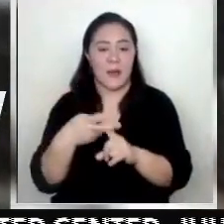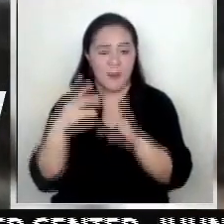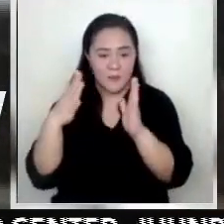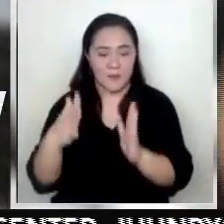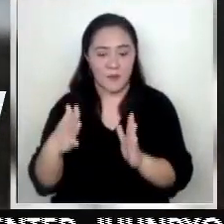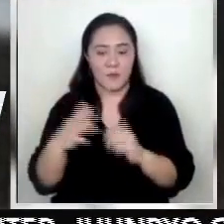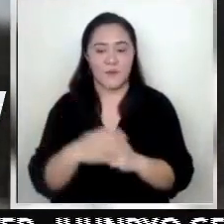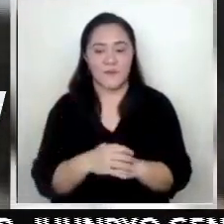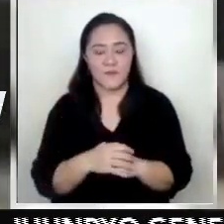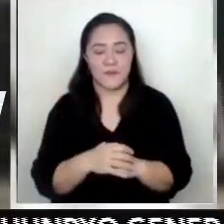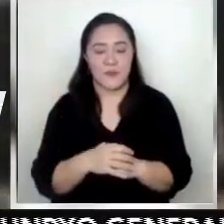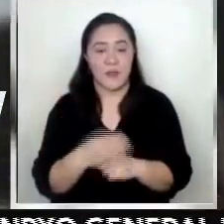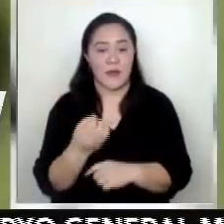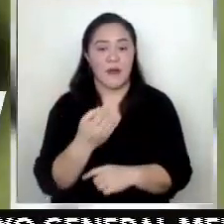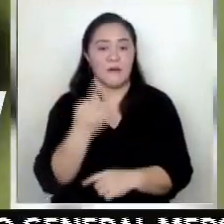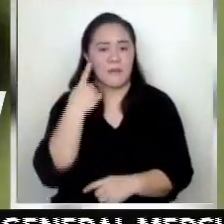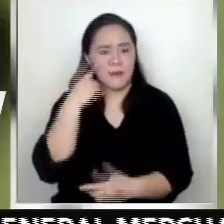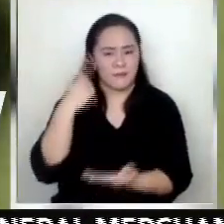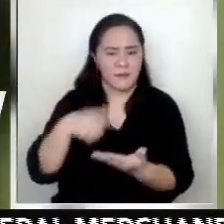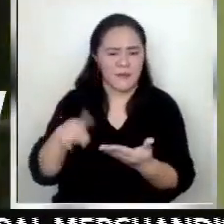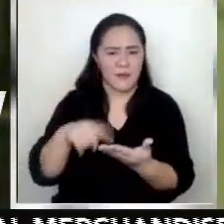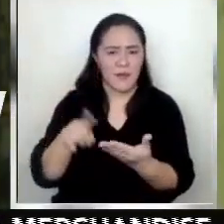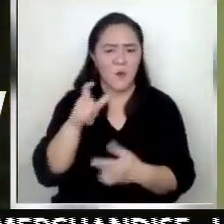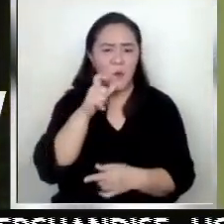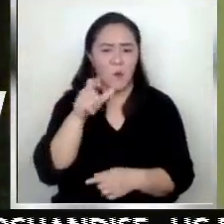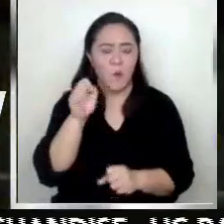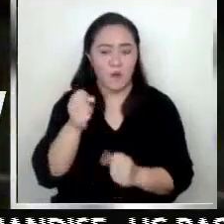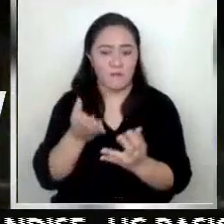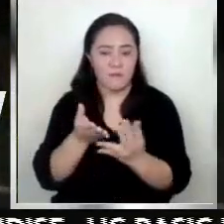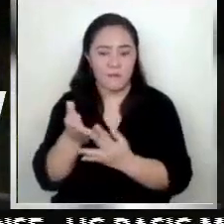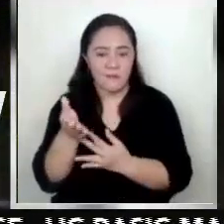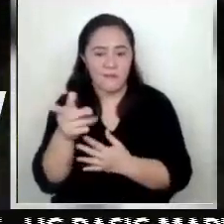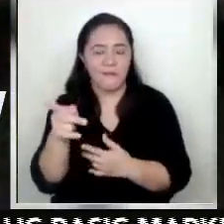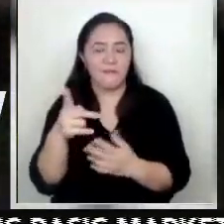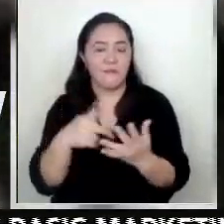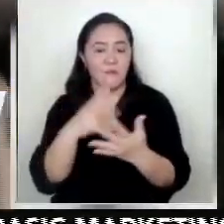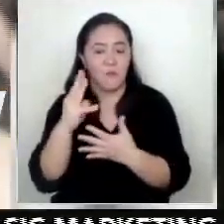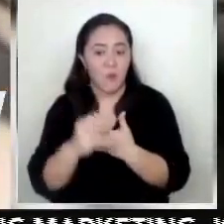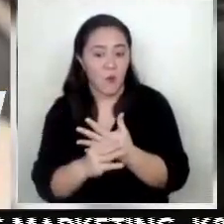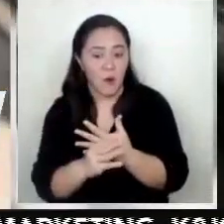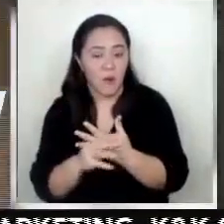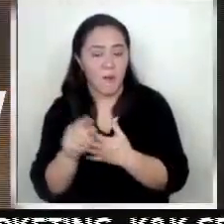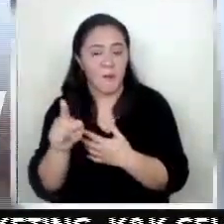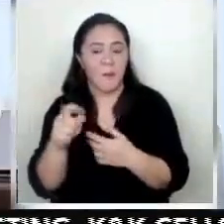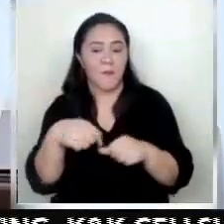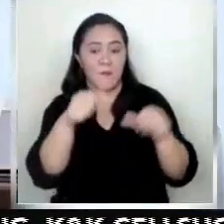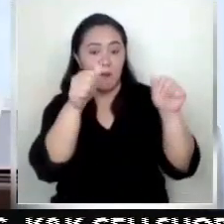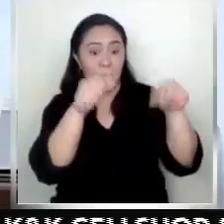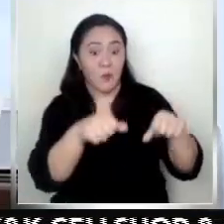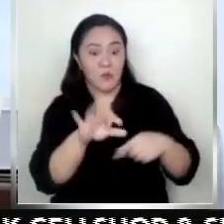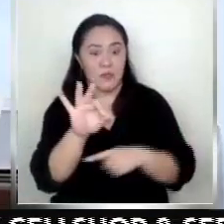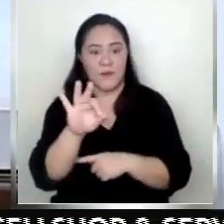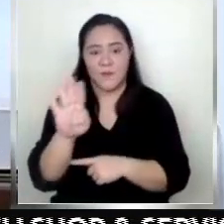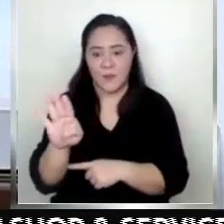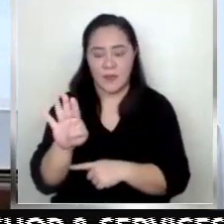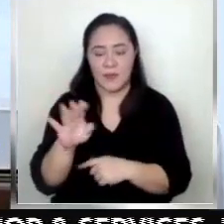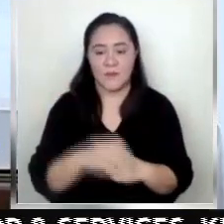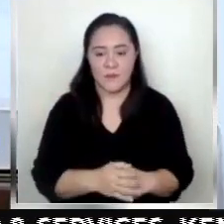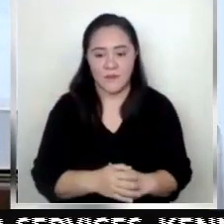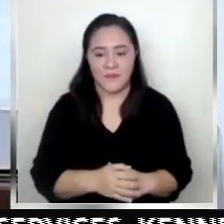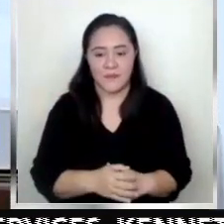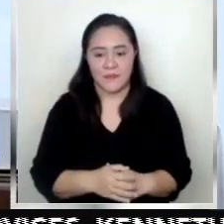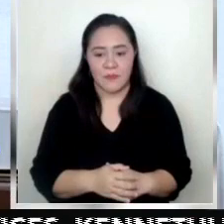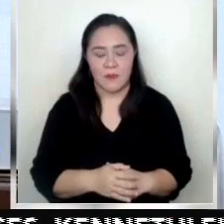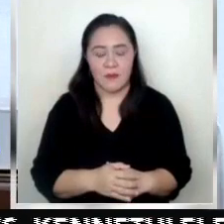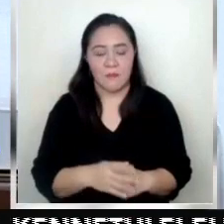sino ang nasa likod at anong programa ang posibleng ginamit sa data breach na ipinost pa um moo sa Facebook we cannot discount the possibility